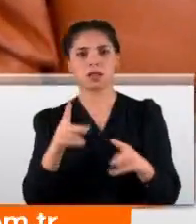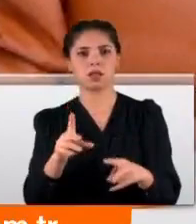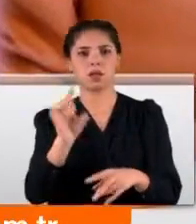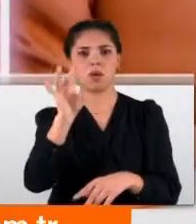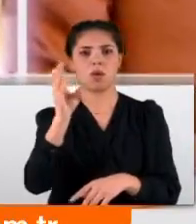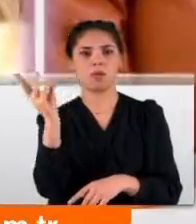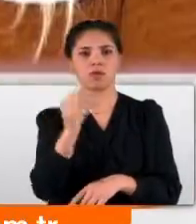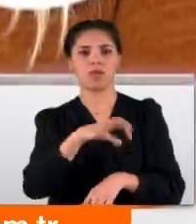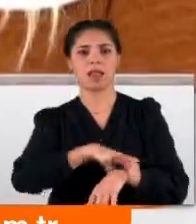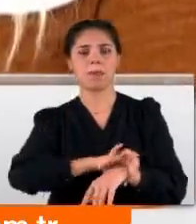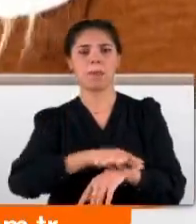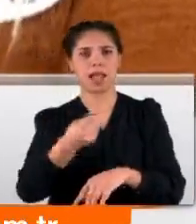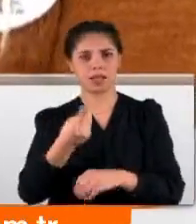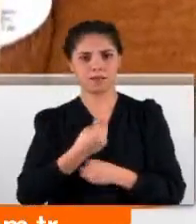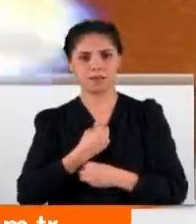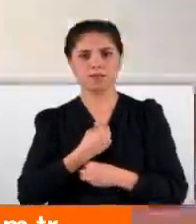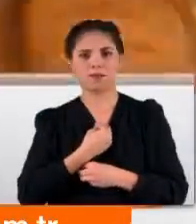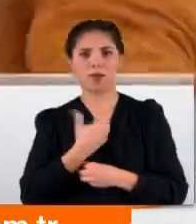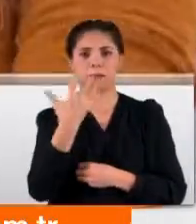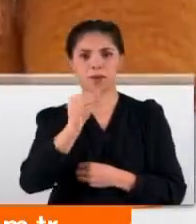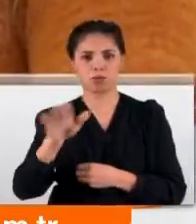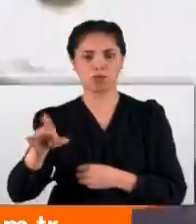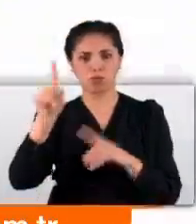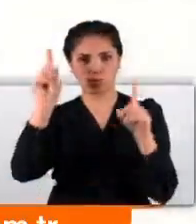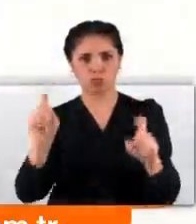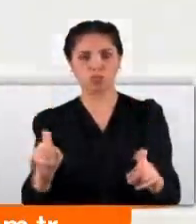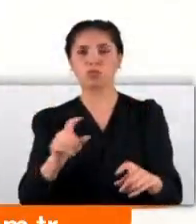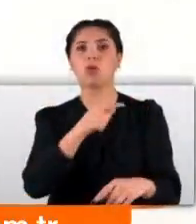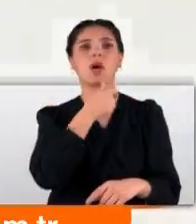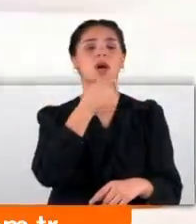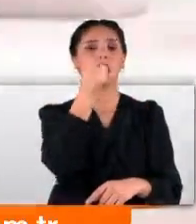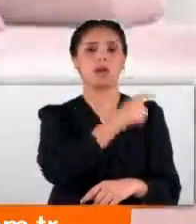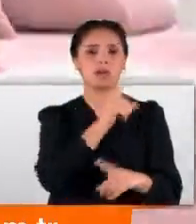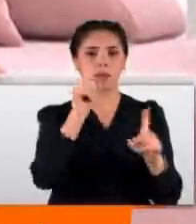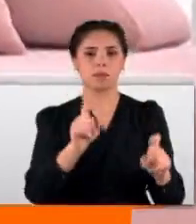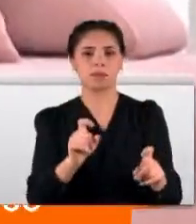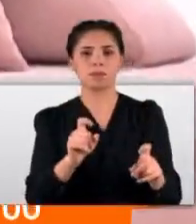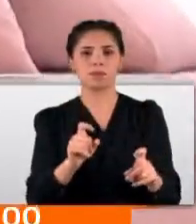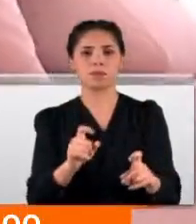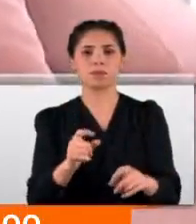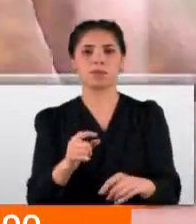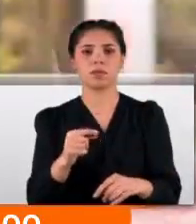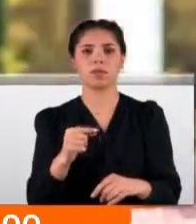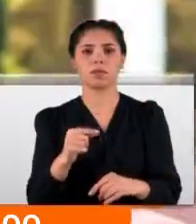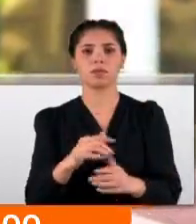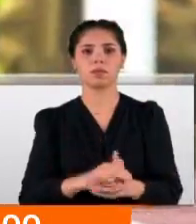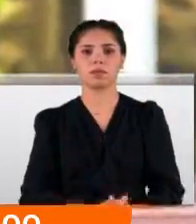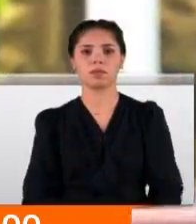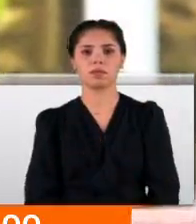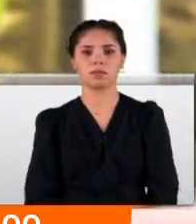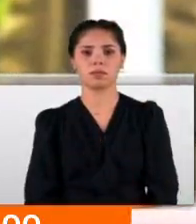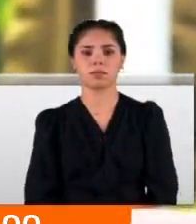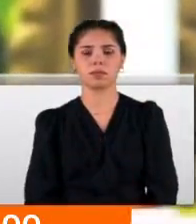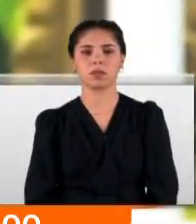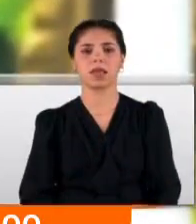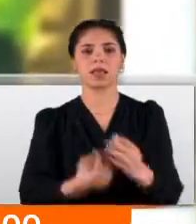tane bileziğim var da getir. Cevriye Hanım 5 çocuk mu Ömer mi? Şöyle düşünüyorum. A evi, B evi olur. Biz burada dururuz, biz burada dururuz. Gündüzleri